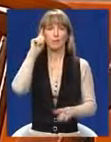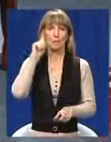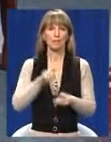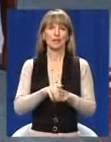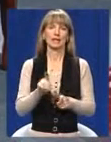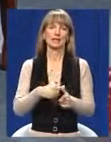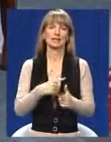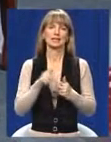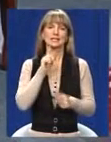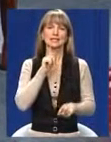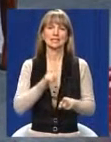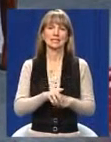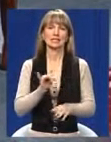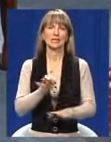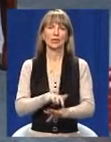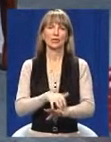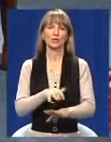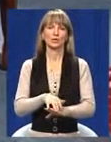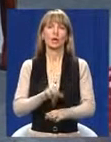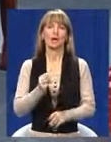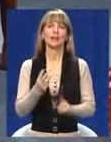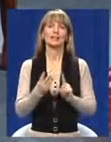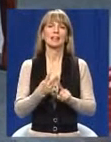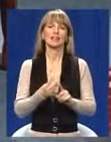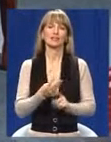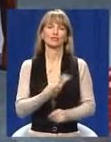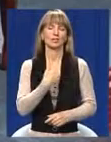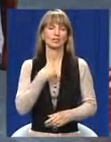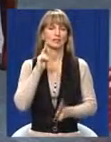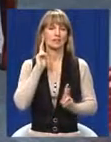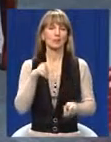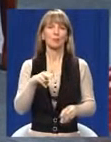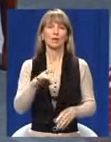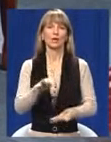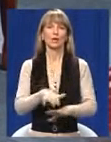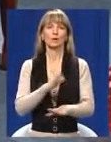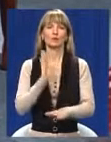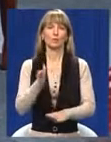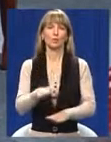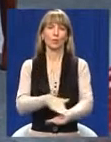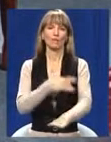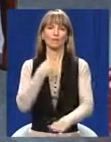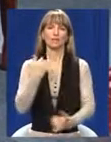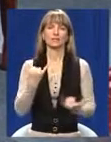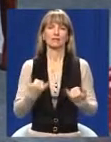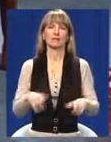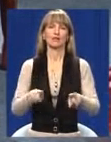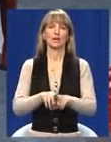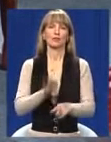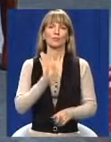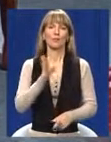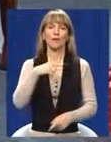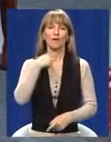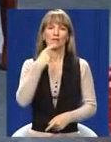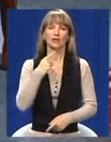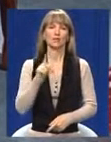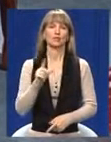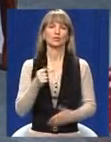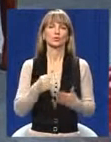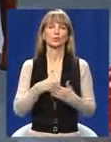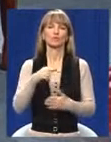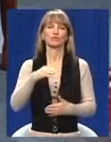і собі кошечку, а третє бажання я ще не знаю. О, про кішечок ми будемо довго говорити, і сьогодні ми також будемо про них говорити. А щодо Джина,